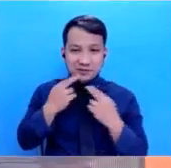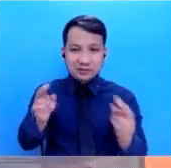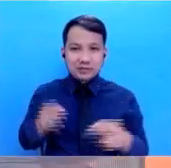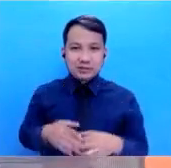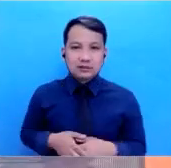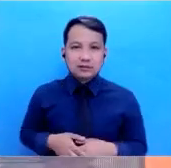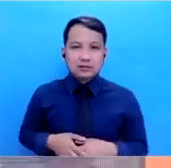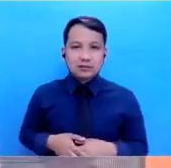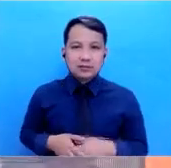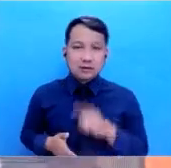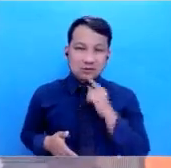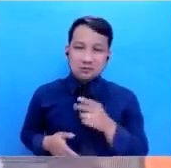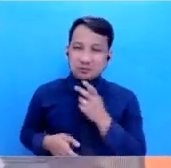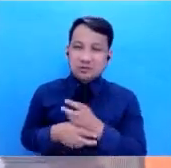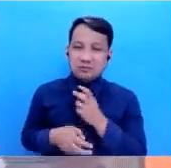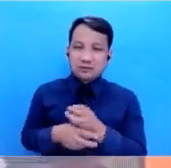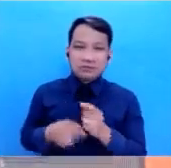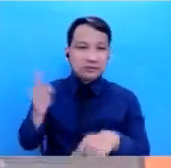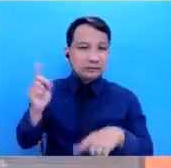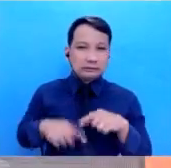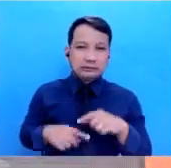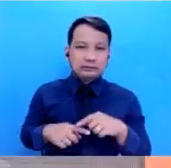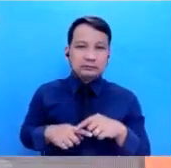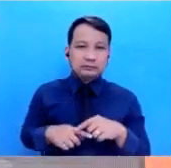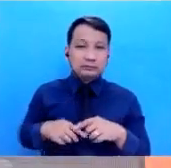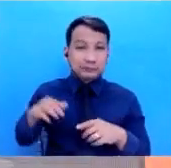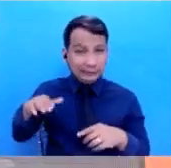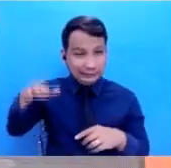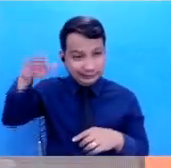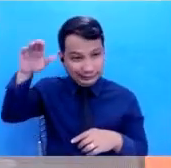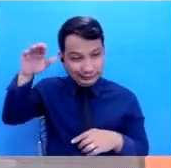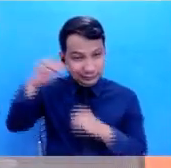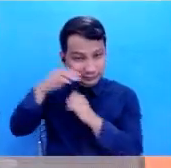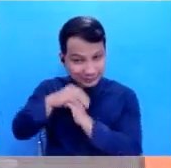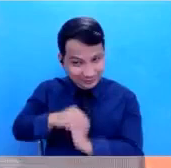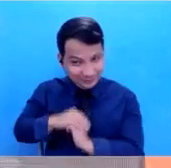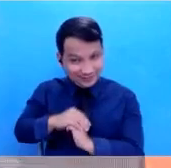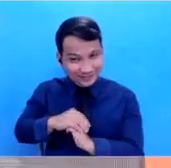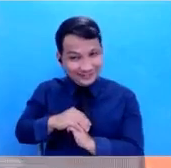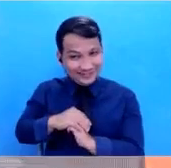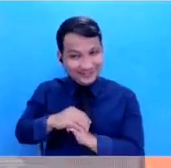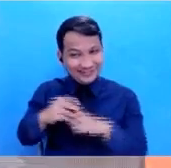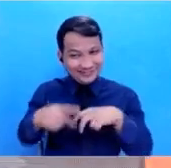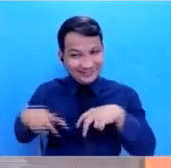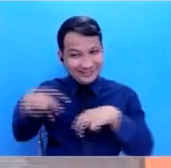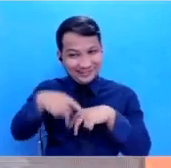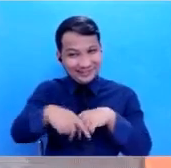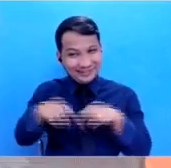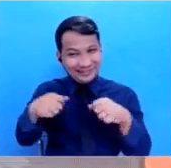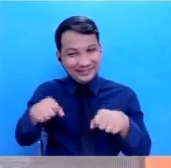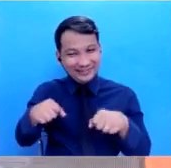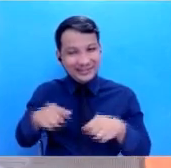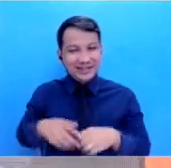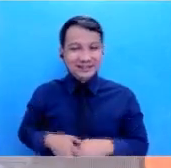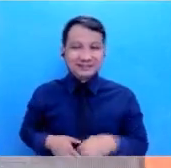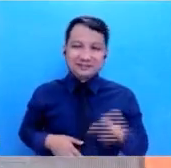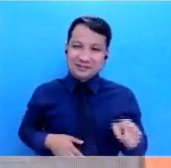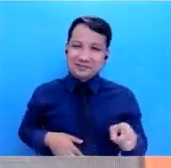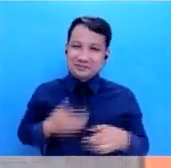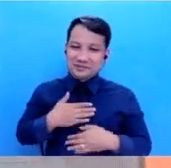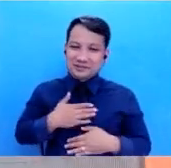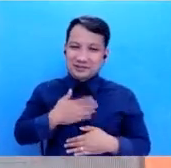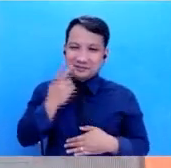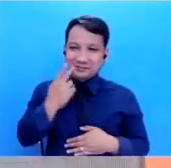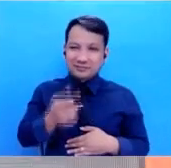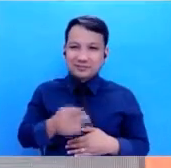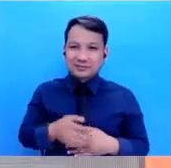struggle is real daw para sa mga hindi kaanong pinagpala ng tangkad ang umangkas sa motorsiklo. Kaya naman, kinagigiliwan ng mga